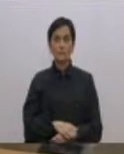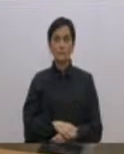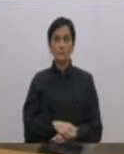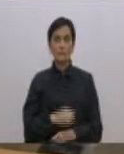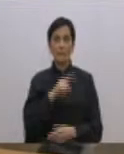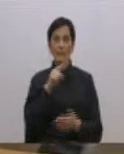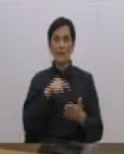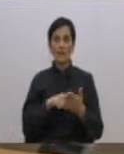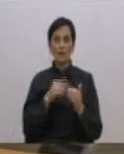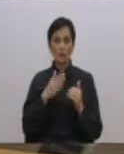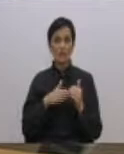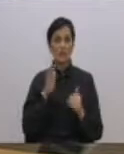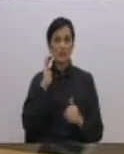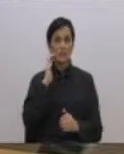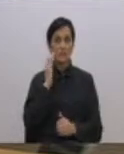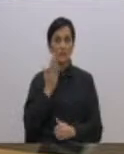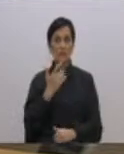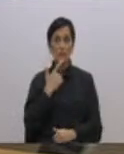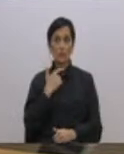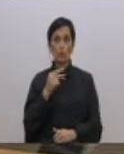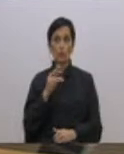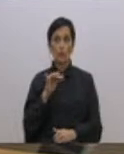Მადლობ, კითხები ამოიწურა, გესმით ბატონო.